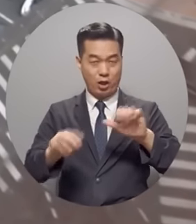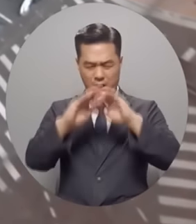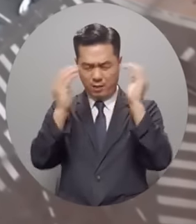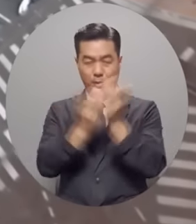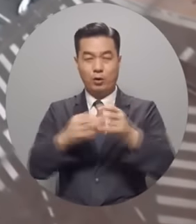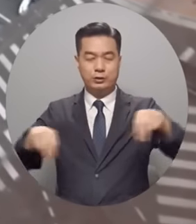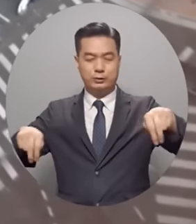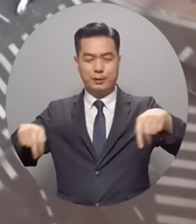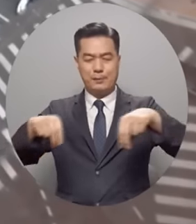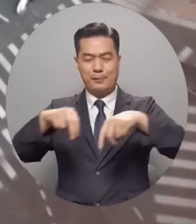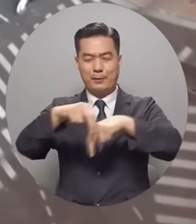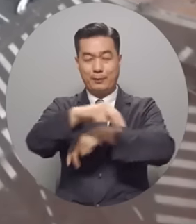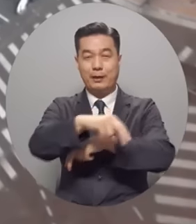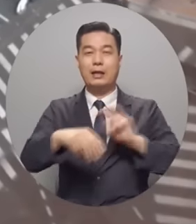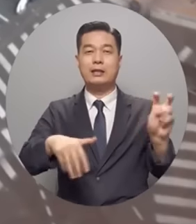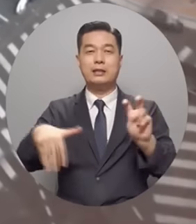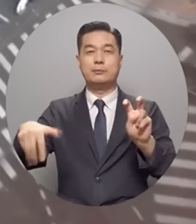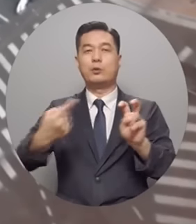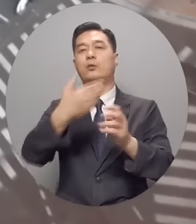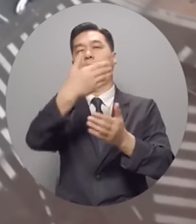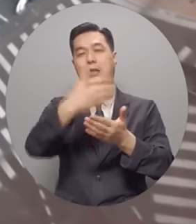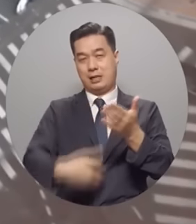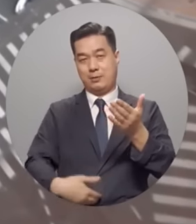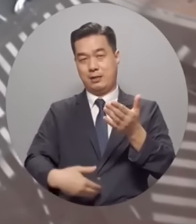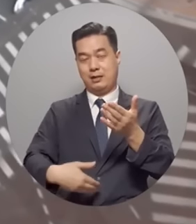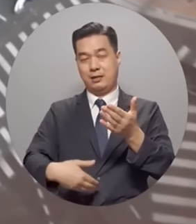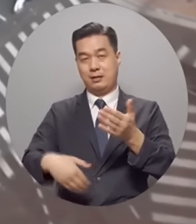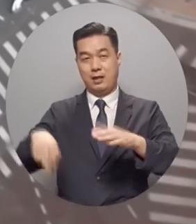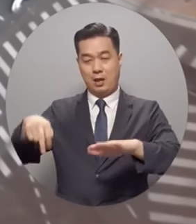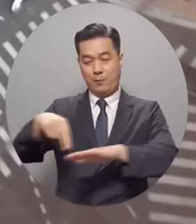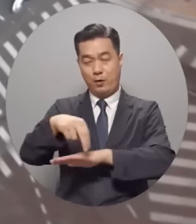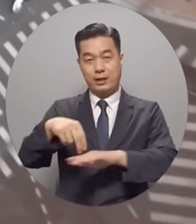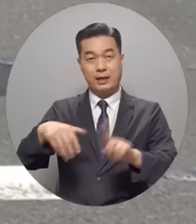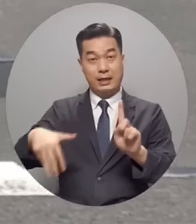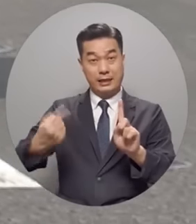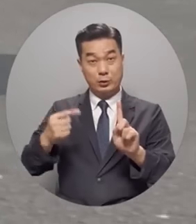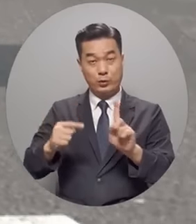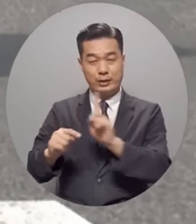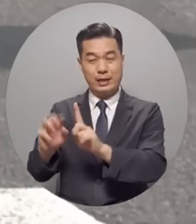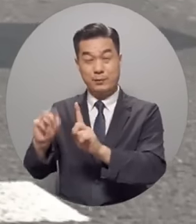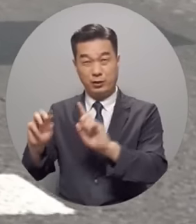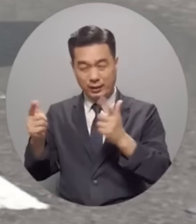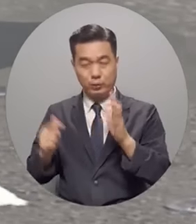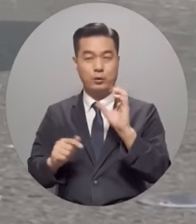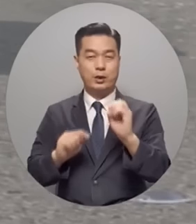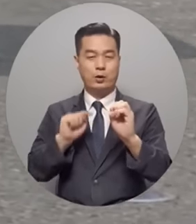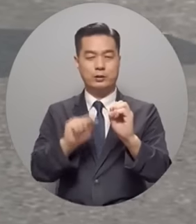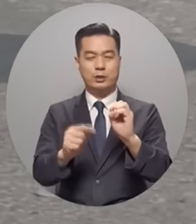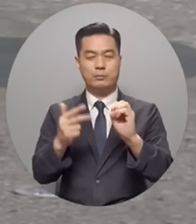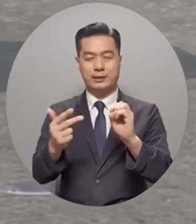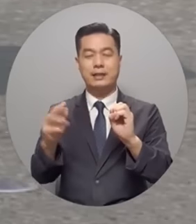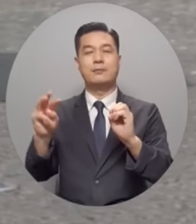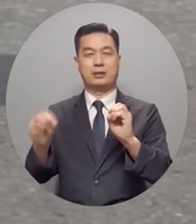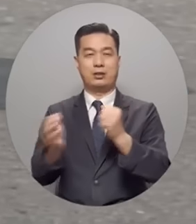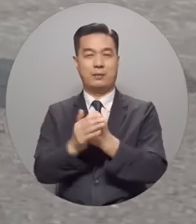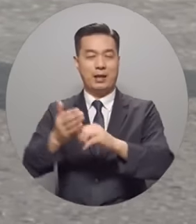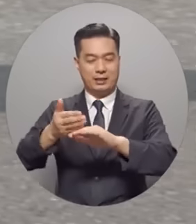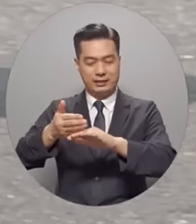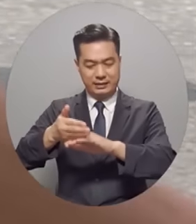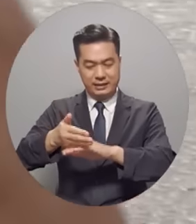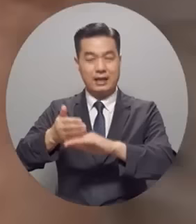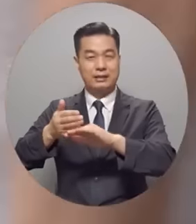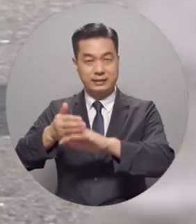건너고도 20여 초가 남았습니다. 보행 속도를 초당 1m가 아닌 0.7m 기준으로 느리게 잡아 보행 신호